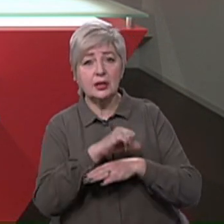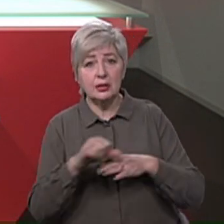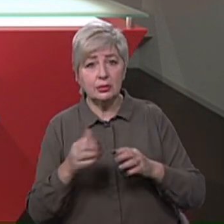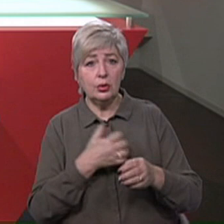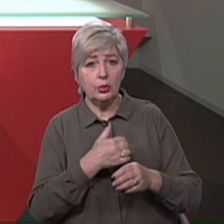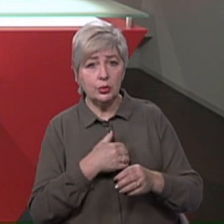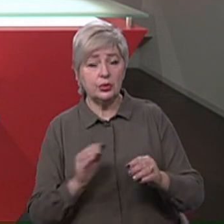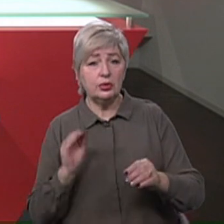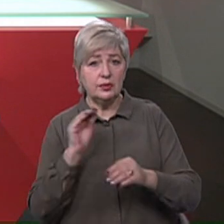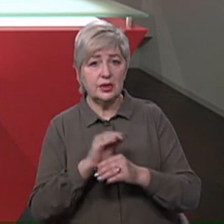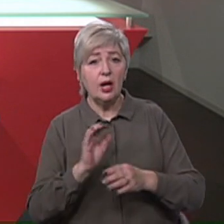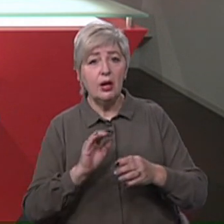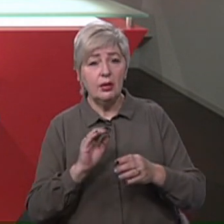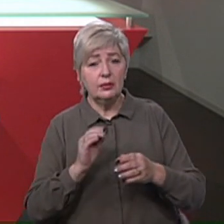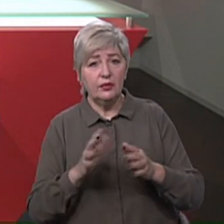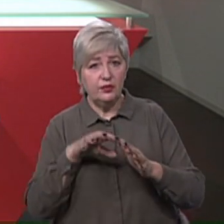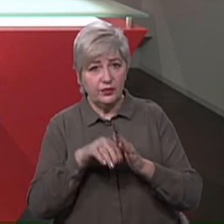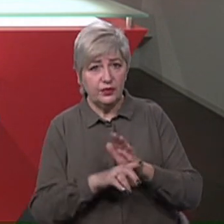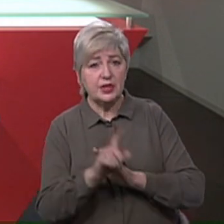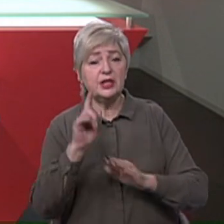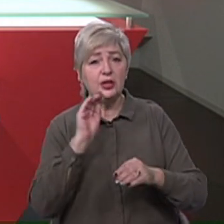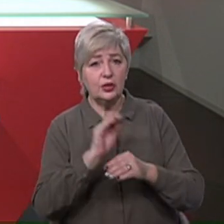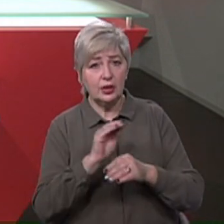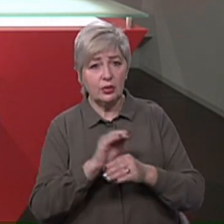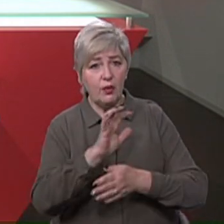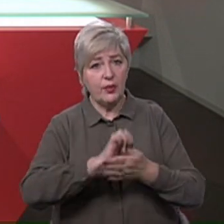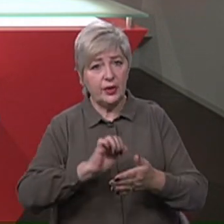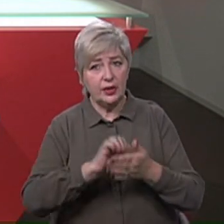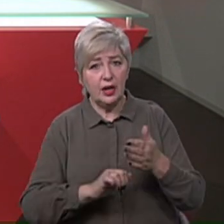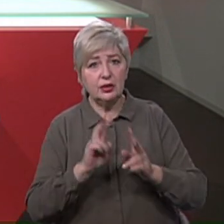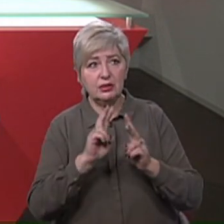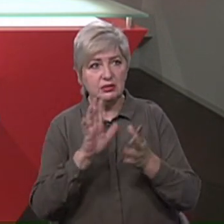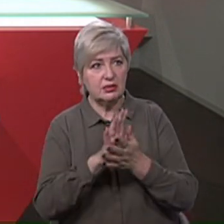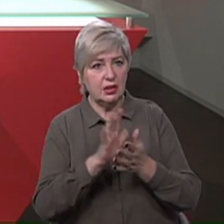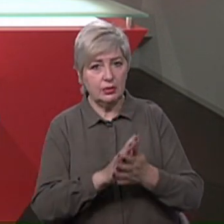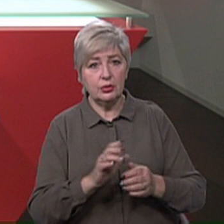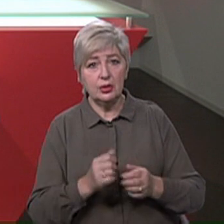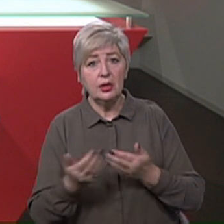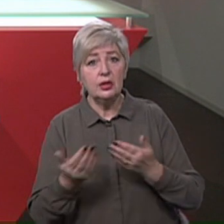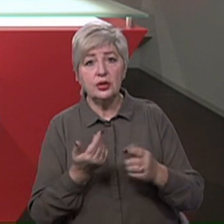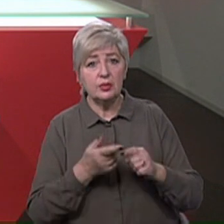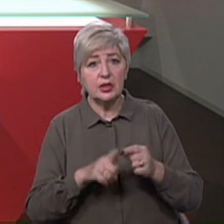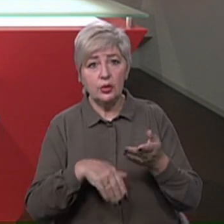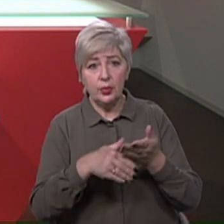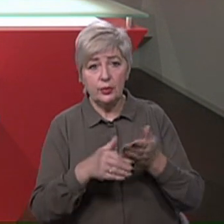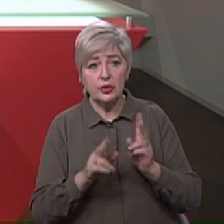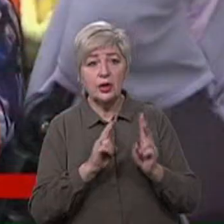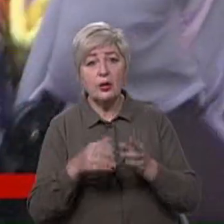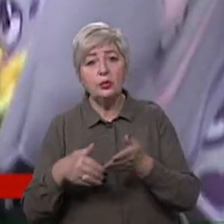додатковий податок для тих, хто у кого багато викидів. Чим це загрожує Україні? Яку допомогу готують урядовці?